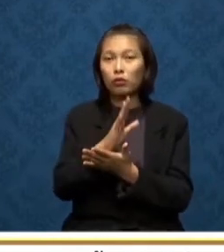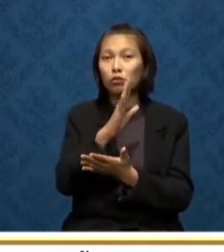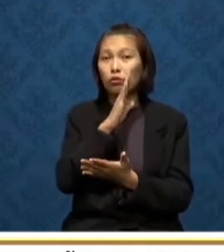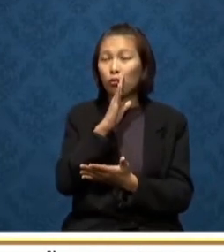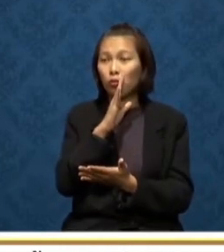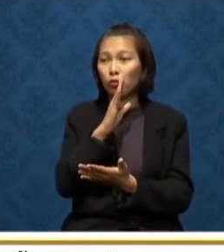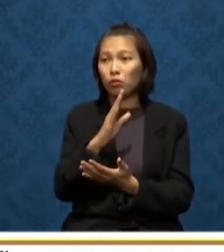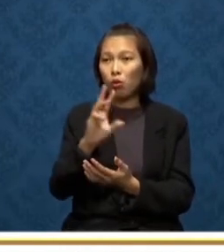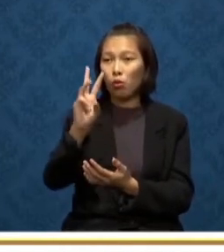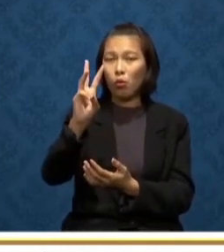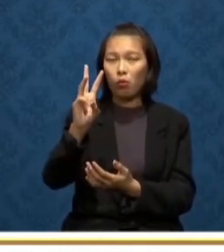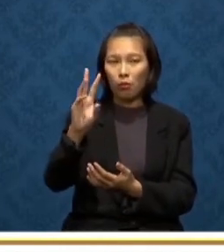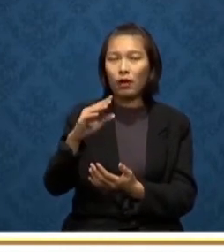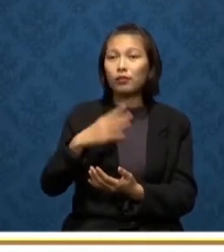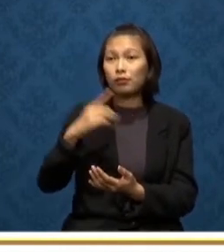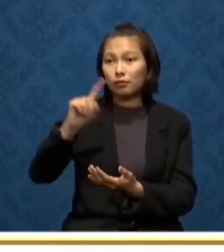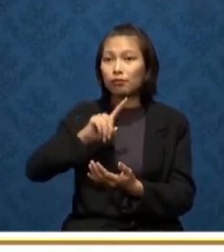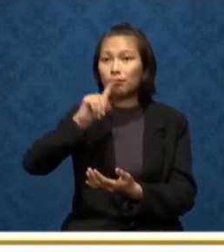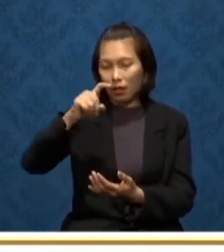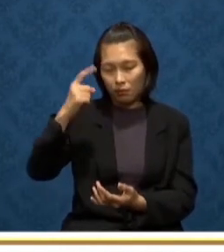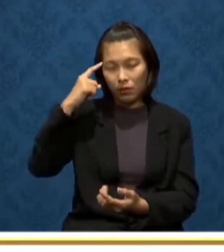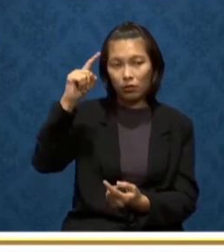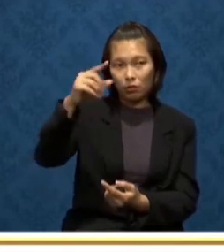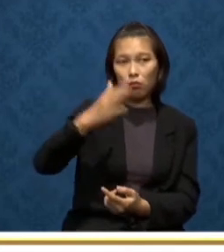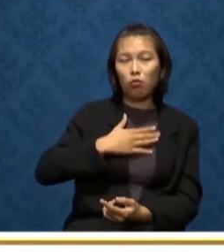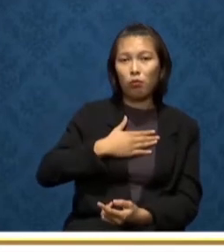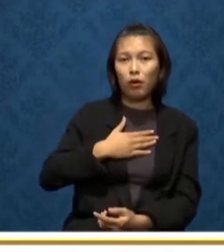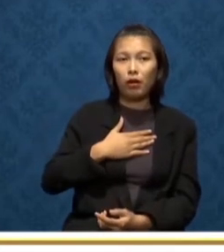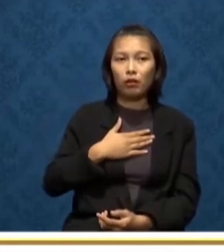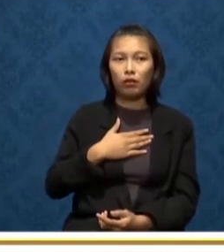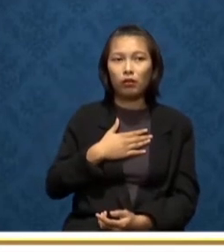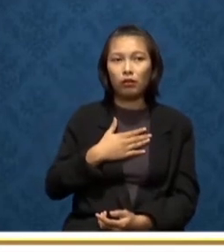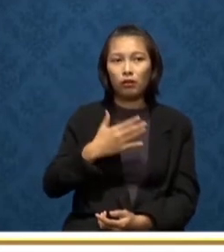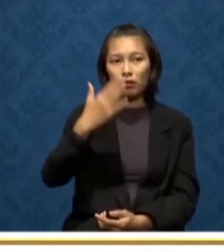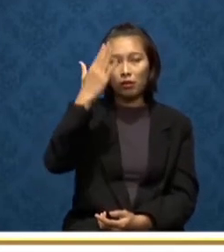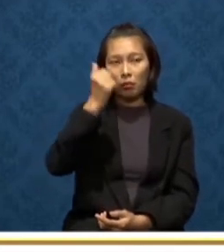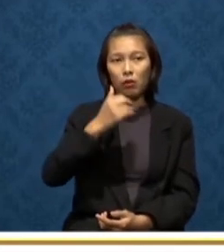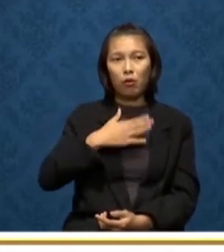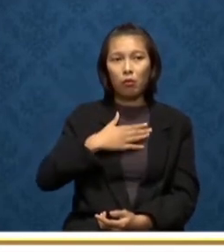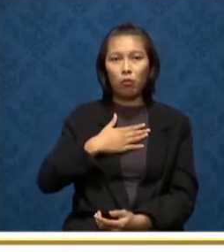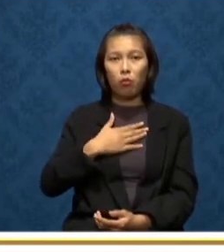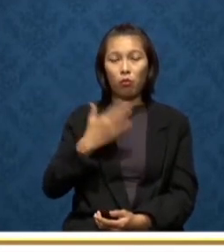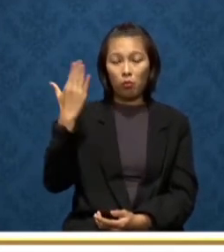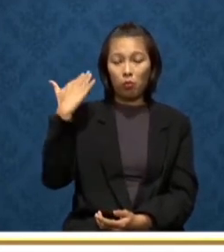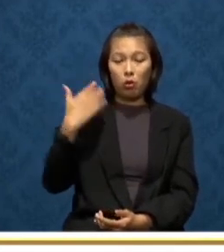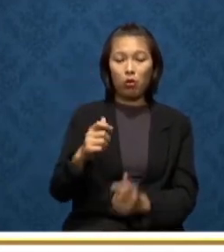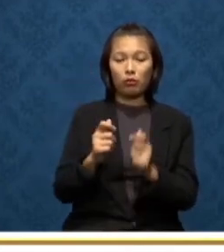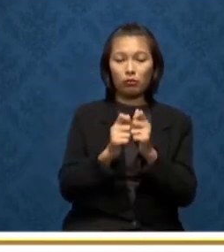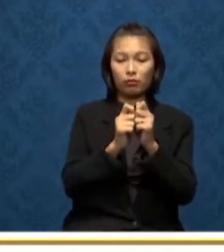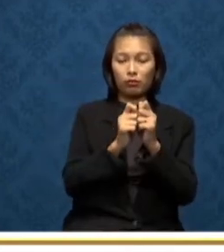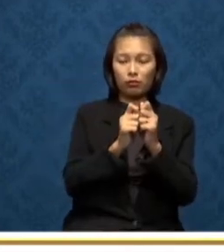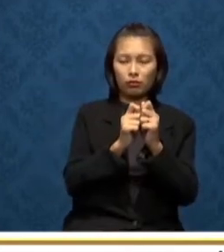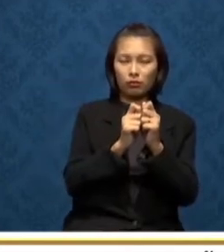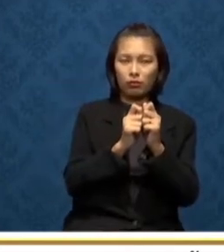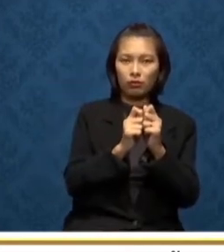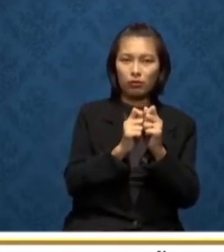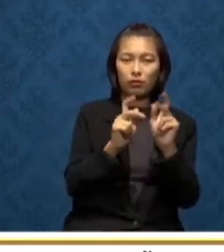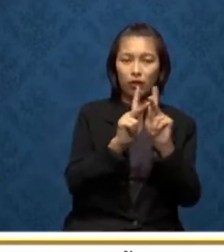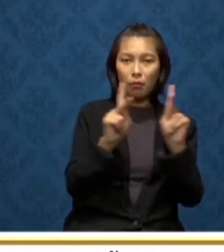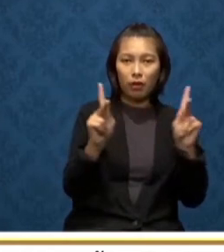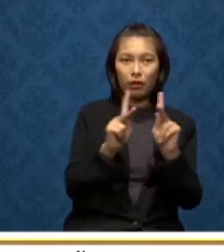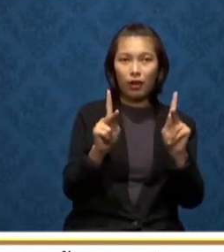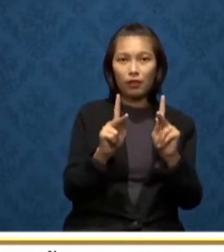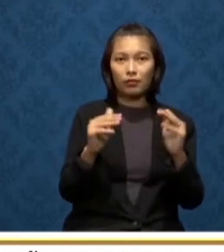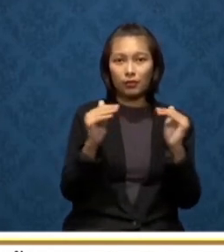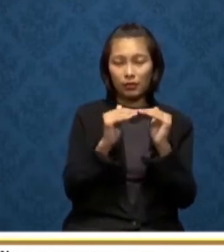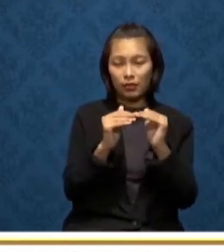เขาหน่อยว่าคิดถึงผมไหมว่าเขาอยู่ต่างประเทศเนี่ยเขาเคยเป็นอดีตกรรมการสิทธิมนุษย์ชนหรือว่าเพื่อนฝูง